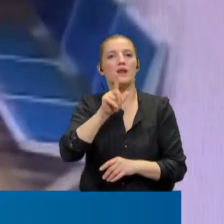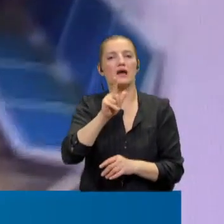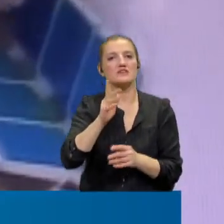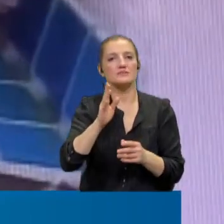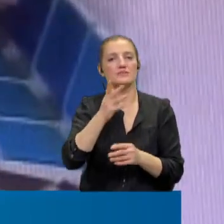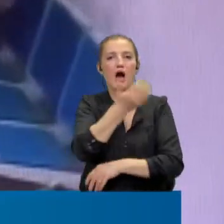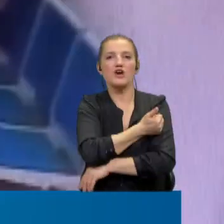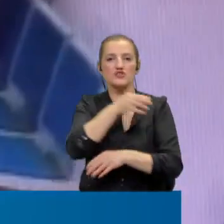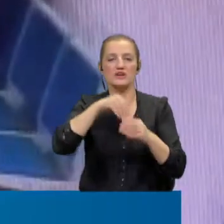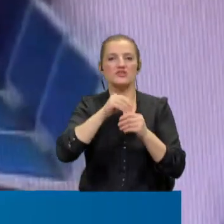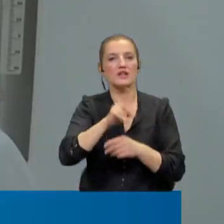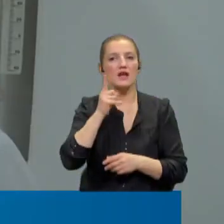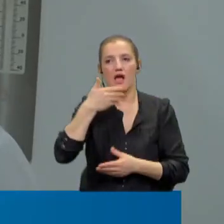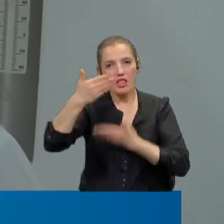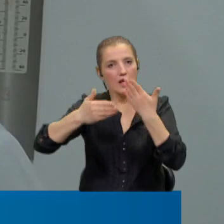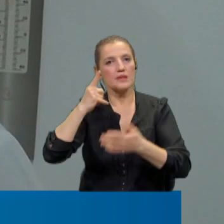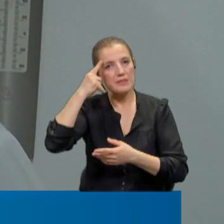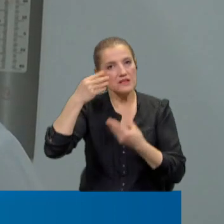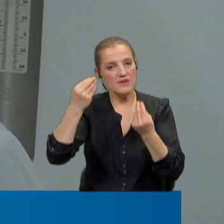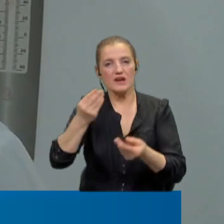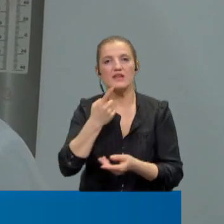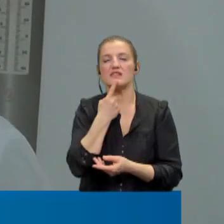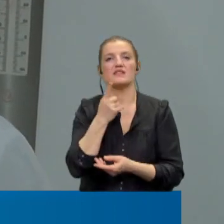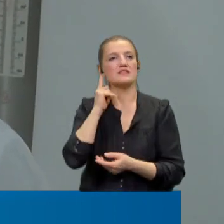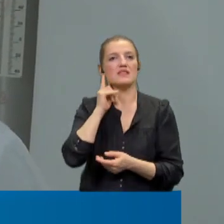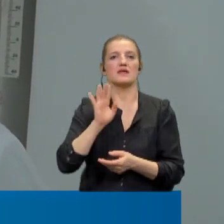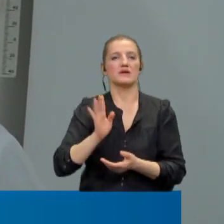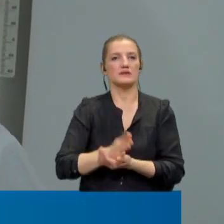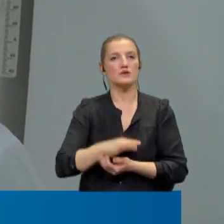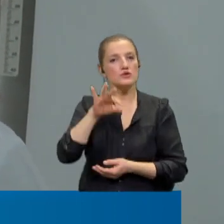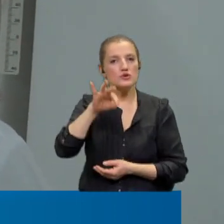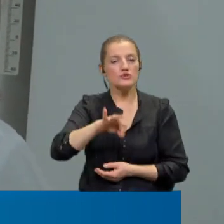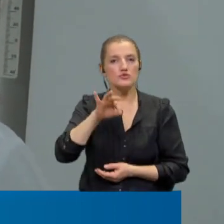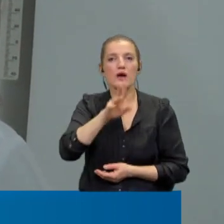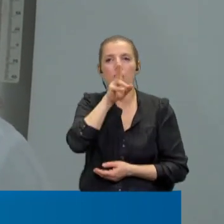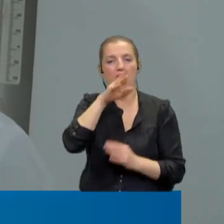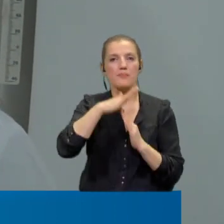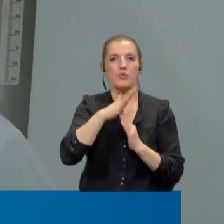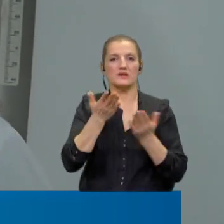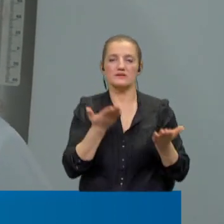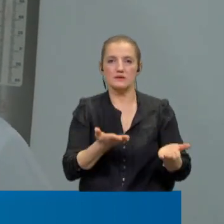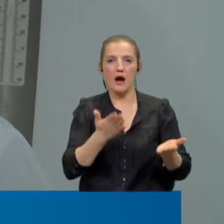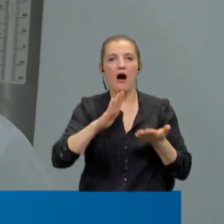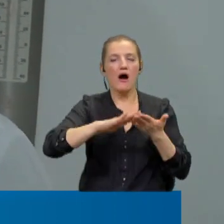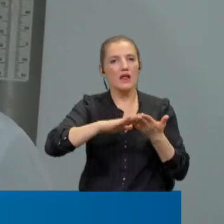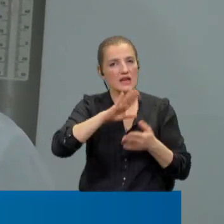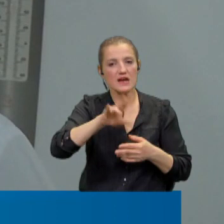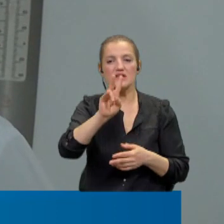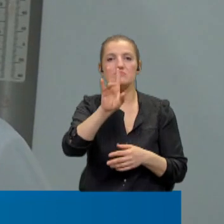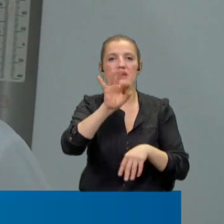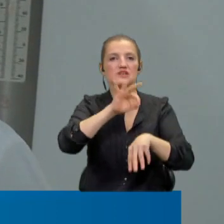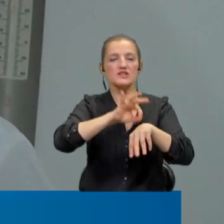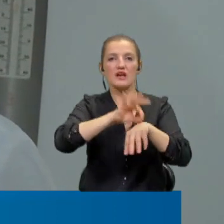gerektiğini söyledi ama dinletemedim Kronos aldığını söyledi Dünkü şu anda Öğle arası Arkadaşlar bir